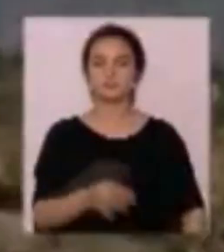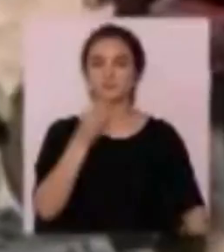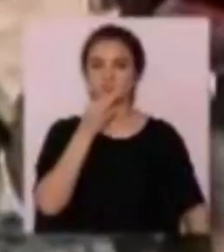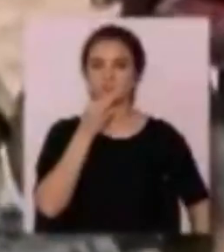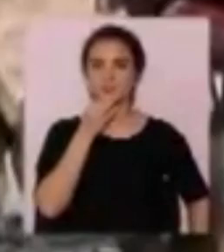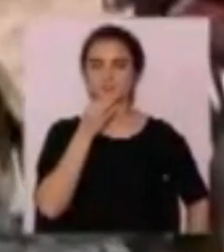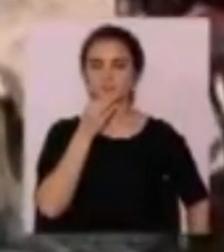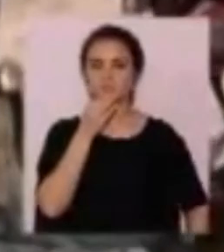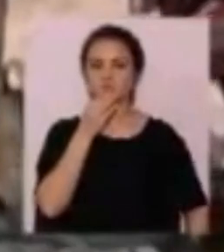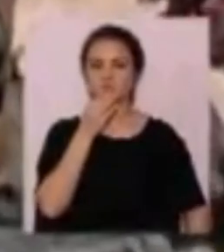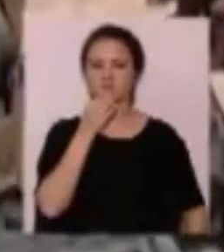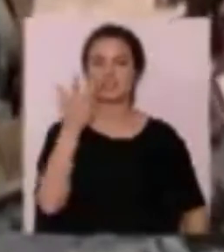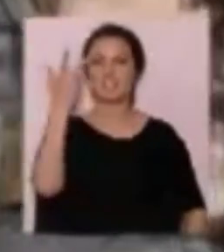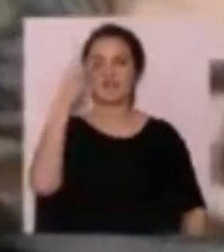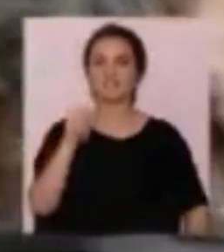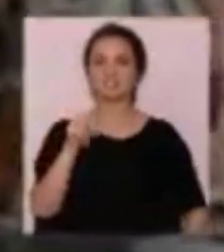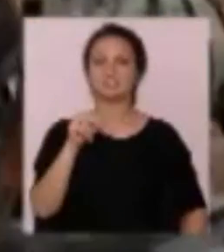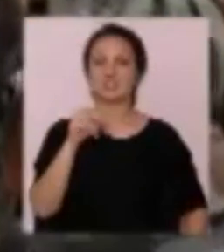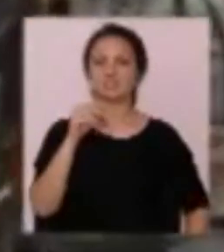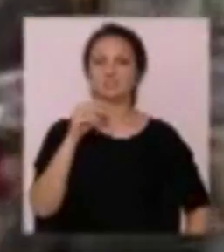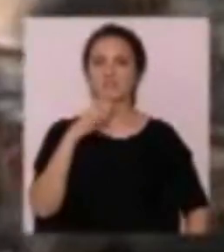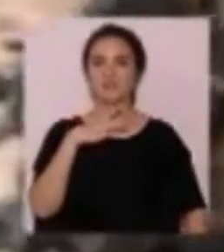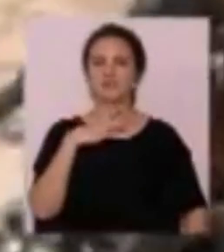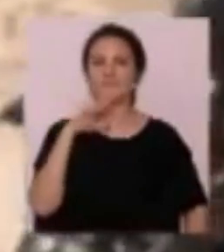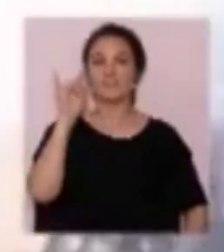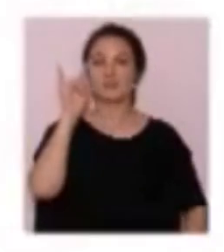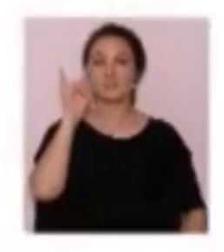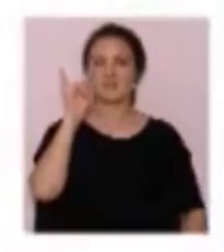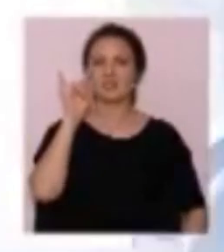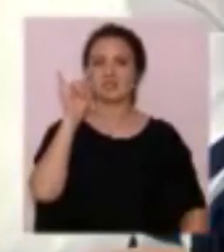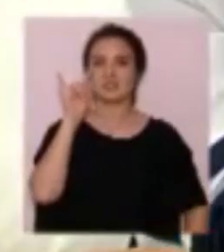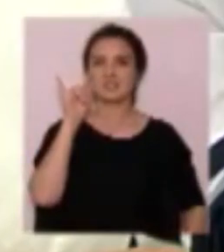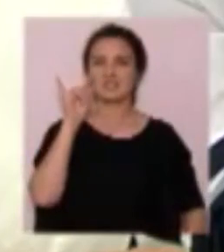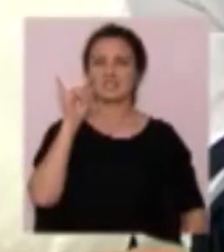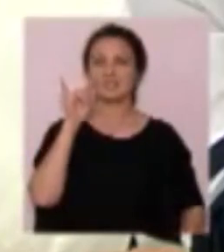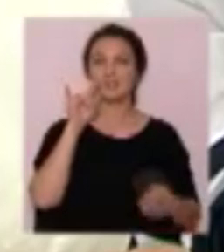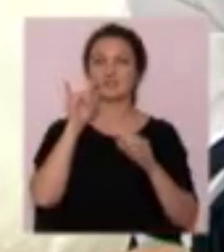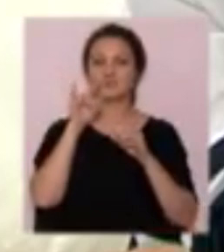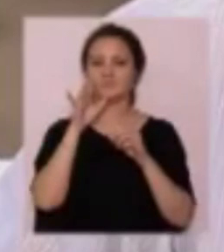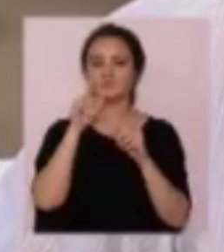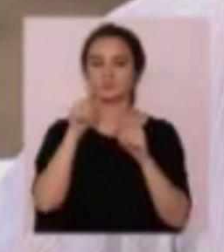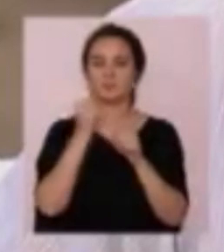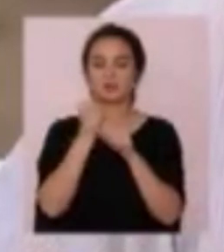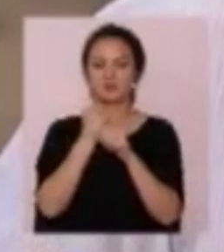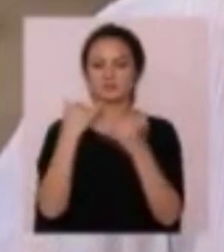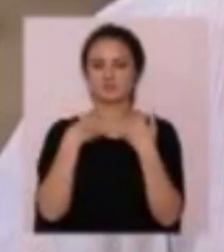მერე დაახლოებით 9:30 საათი კიდე გონზე ვიყავი, მერე ვერ ფრენში, თვითფრენავში გამთიშეს, რაღაც MC